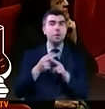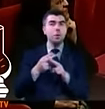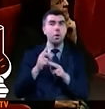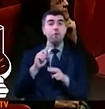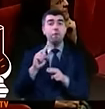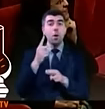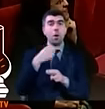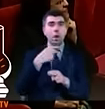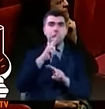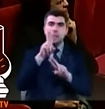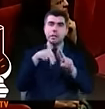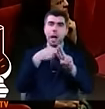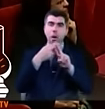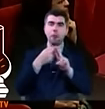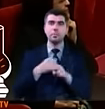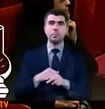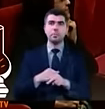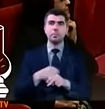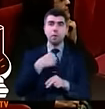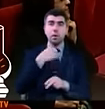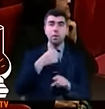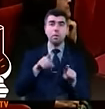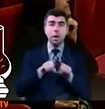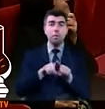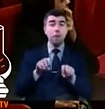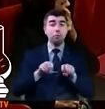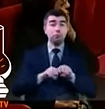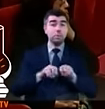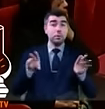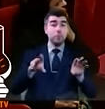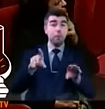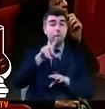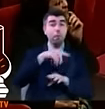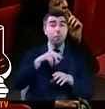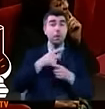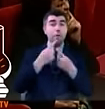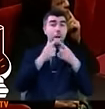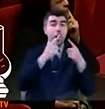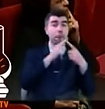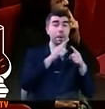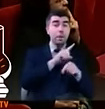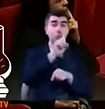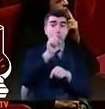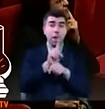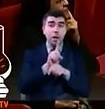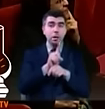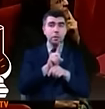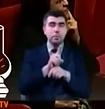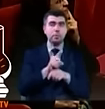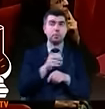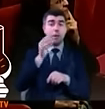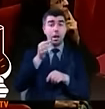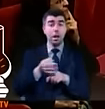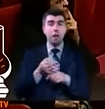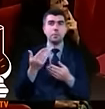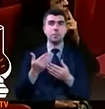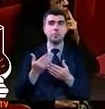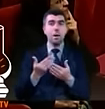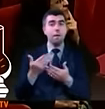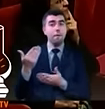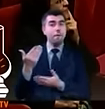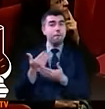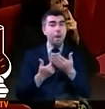علي السؤال جاوبك، ولكن الآن تطرح سؤال عام ومن بعد تقول لي واحد المجموعة الجماعات، يعني هذا غير معقول. إحنا الآن في واحد المؤسسة